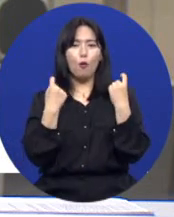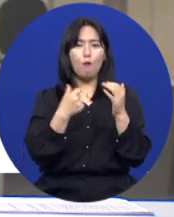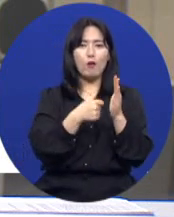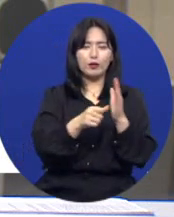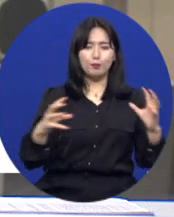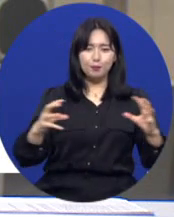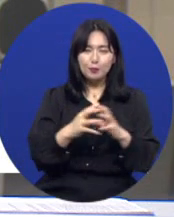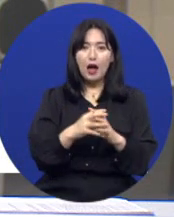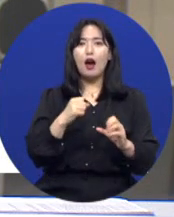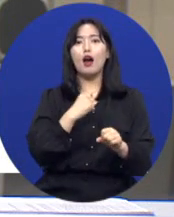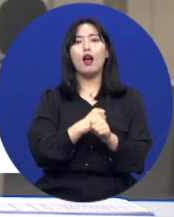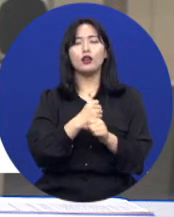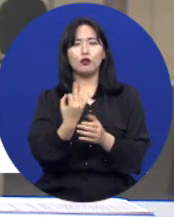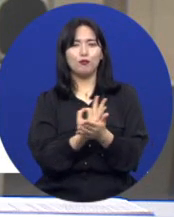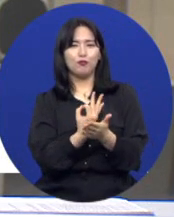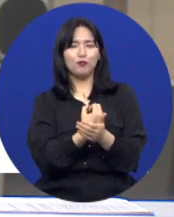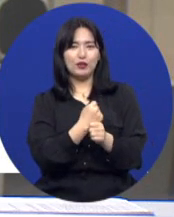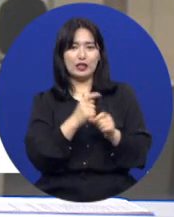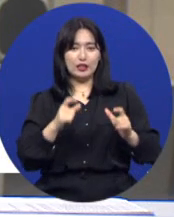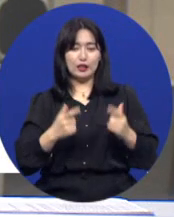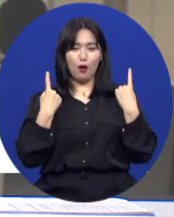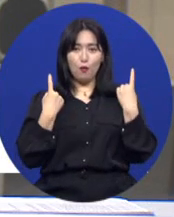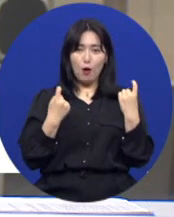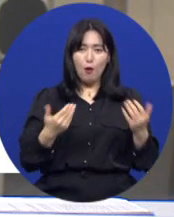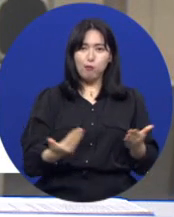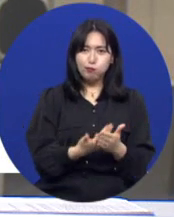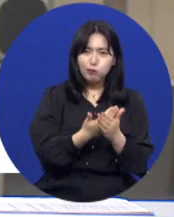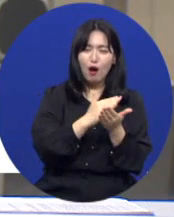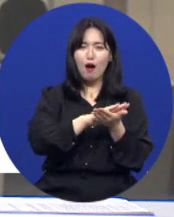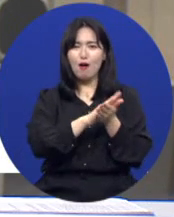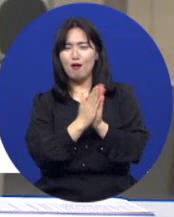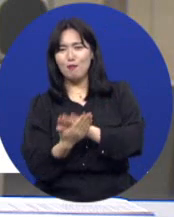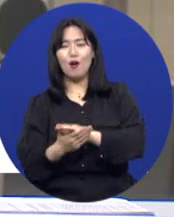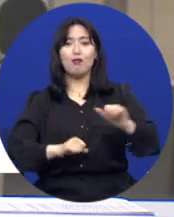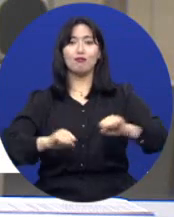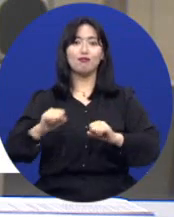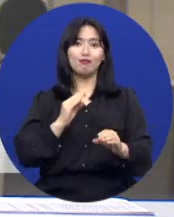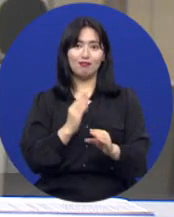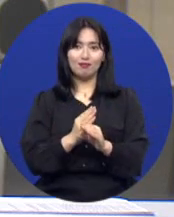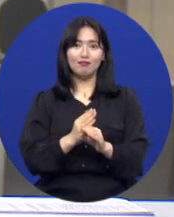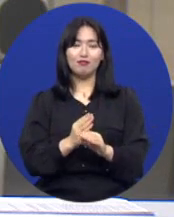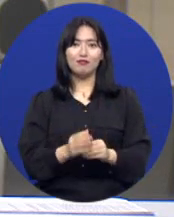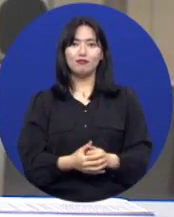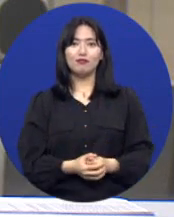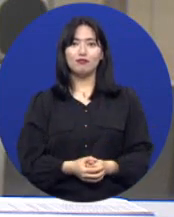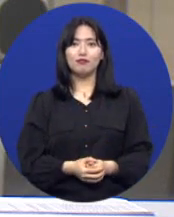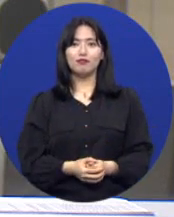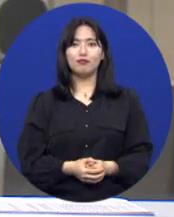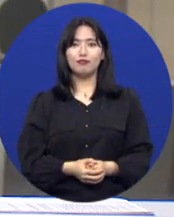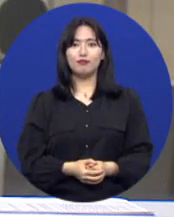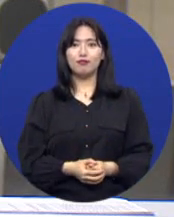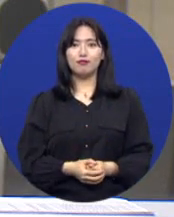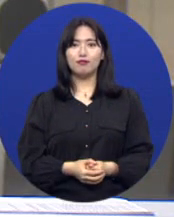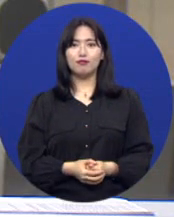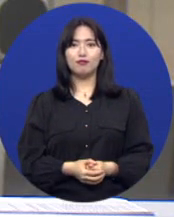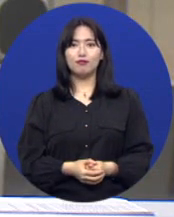개발에 수익을 올리며 지역관광 의 활성화와 변화의 나서고 있습니다 김응석 기자입니다